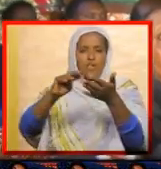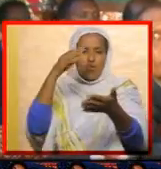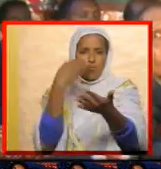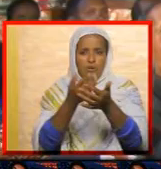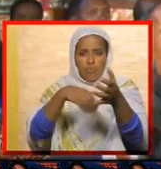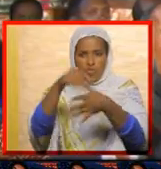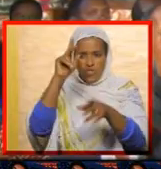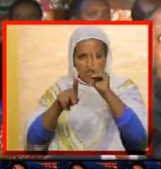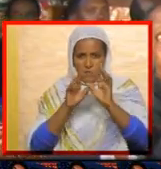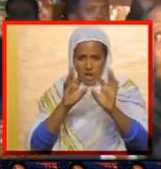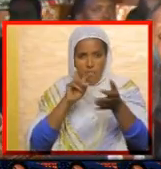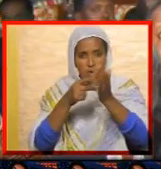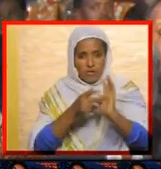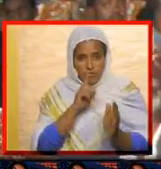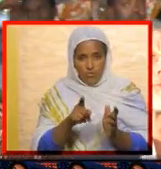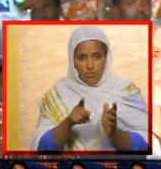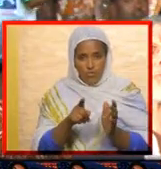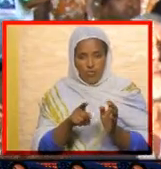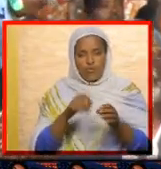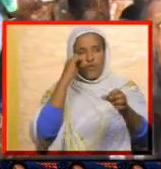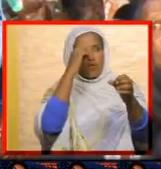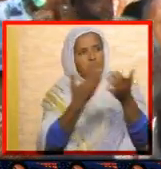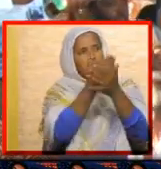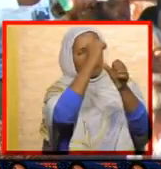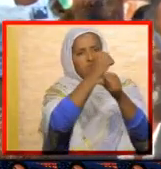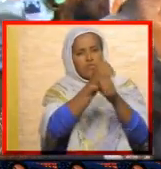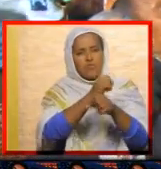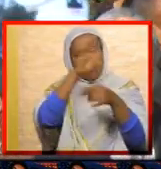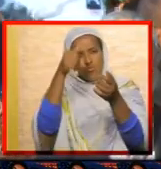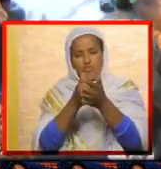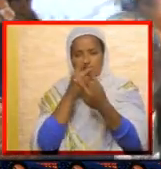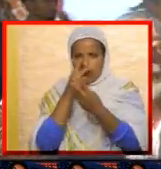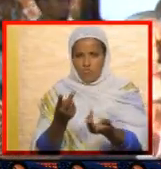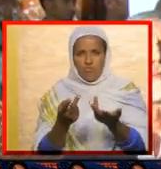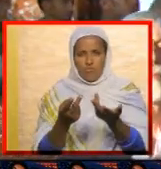እውነት አደራችሁን ተወጥታችኋል። ከእንግዲህ ወዲህ ያለው የምዕመናን ነው።